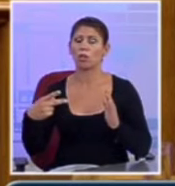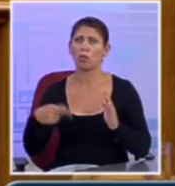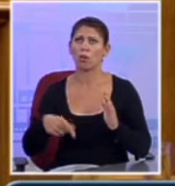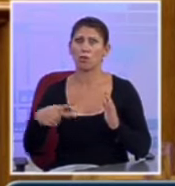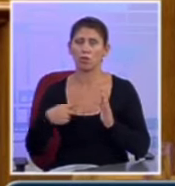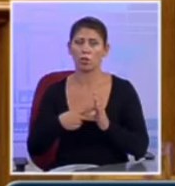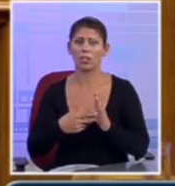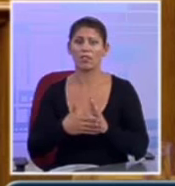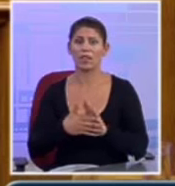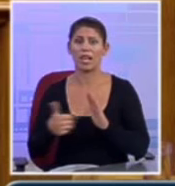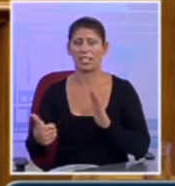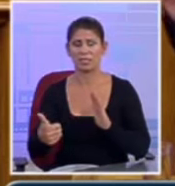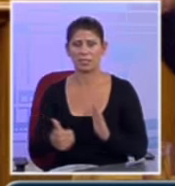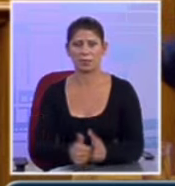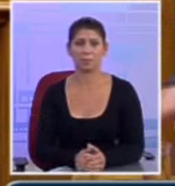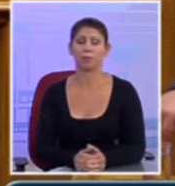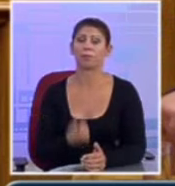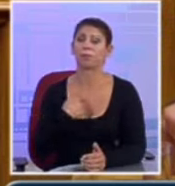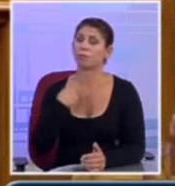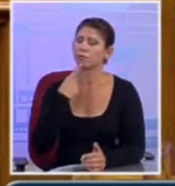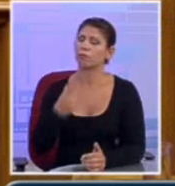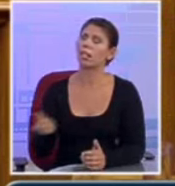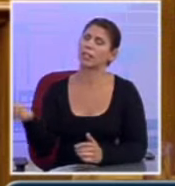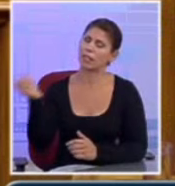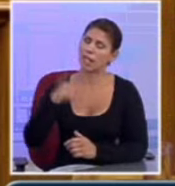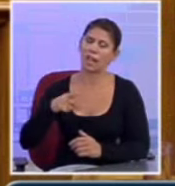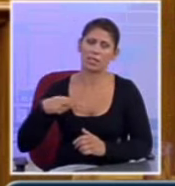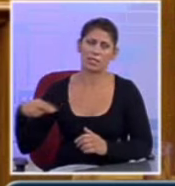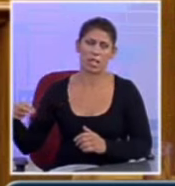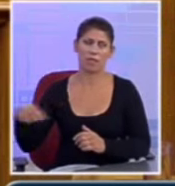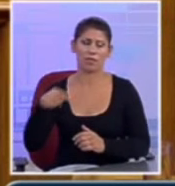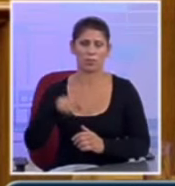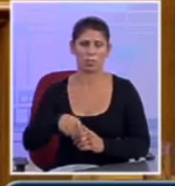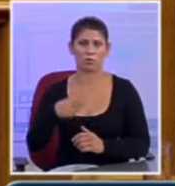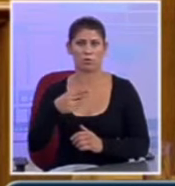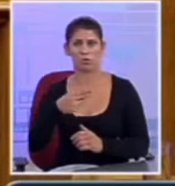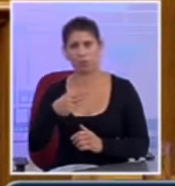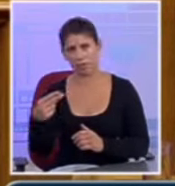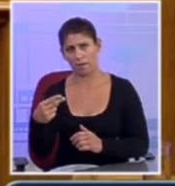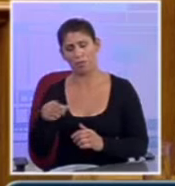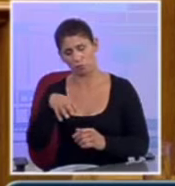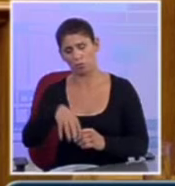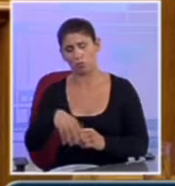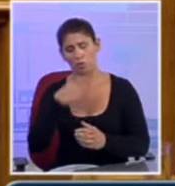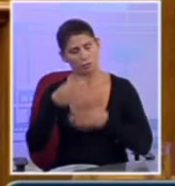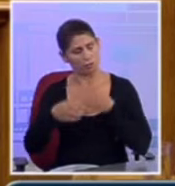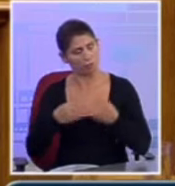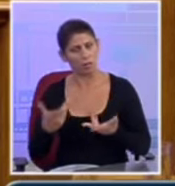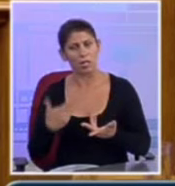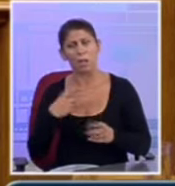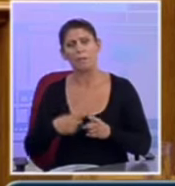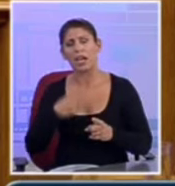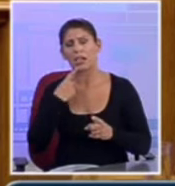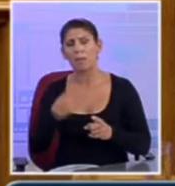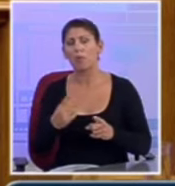μέσα στο 2016. Αναφέρθηκαν και άλλοι συνάδελφοι σε αυτό το τομέα. Απλά εγώ να